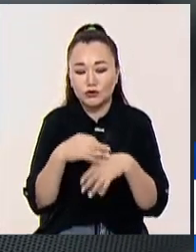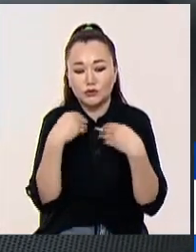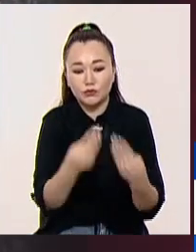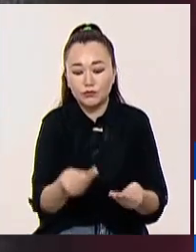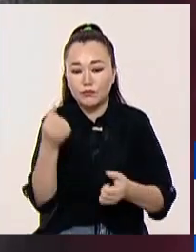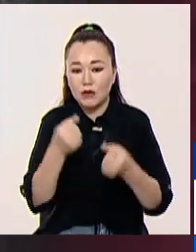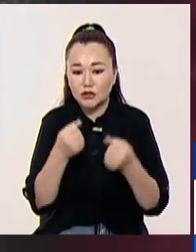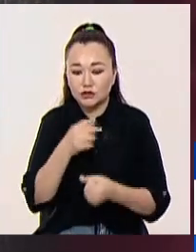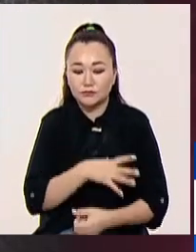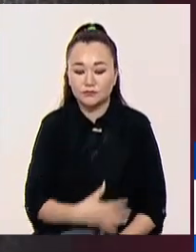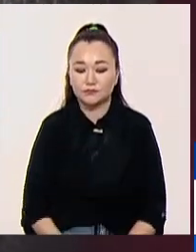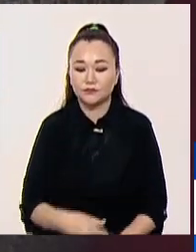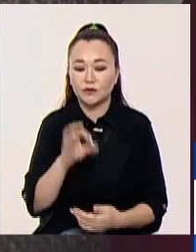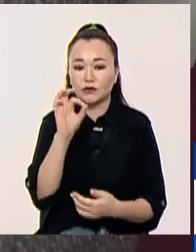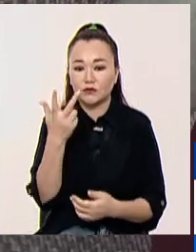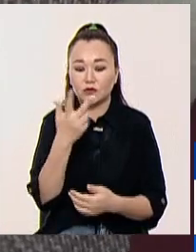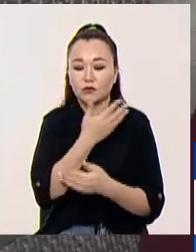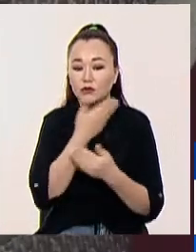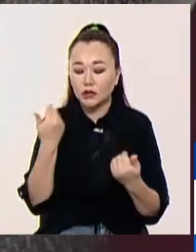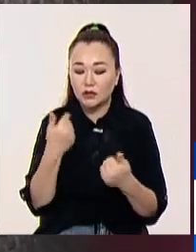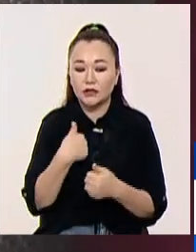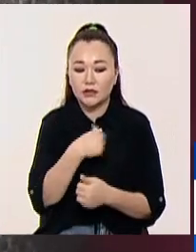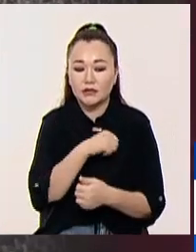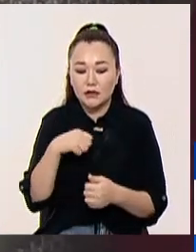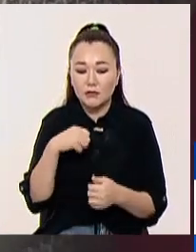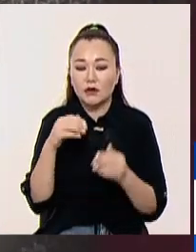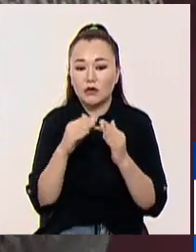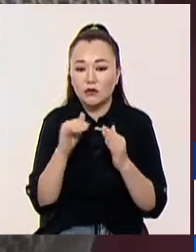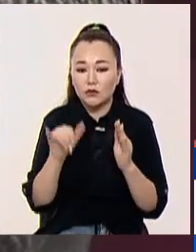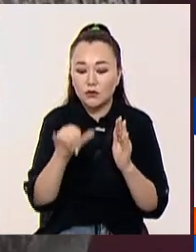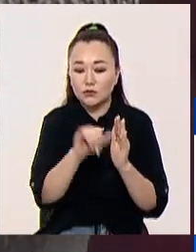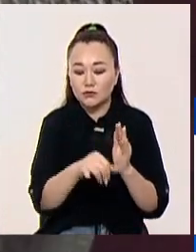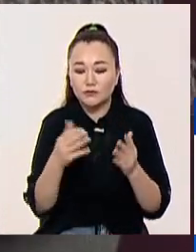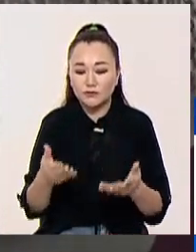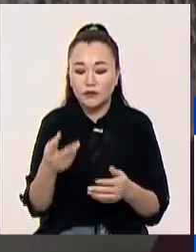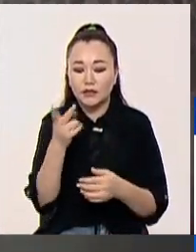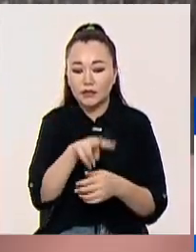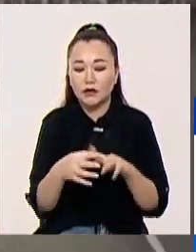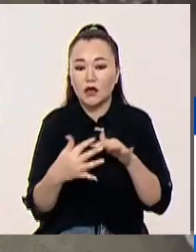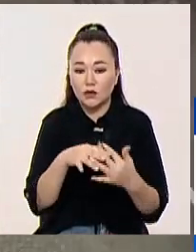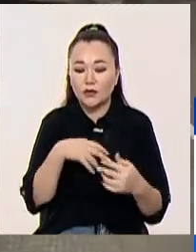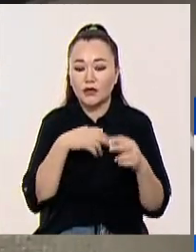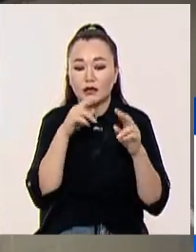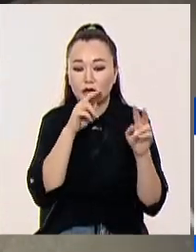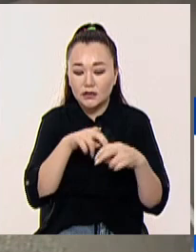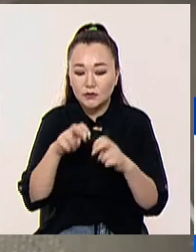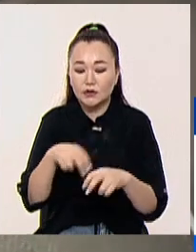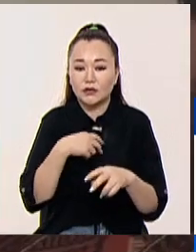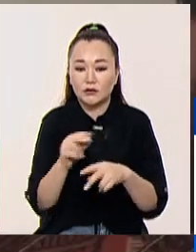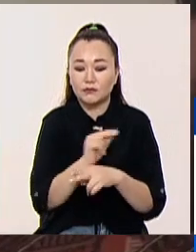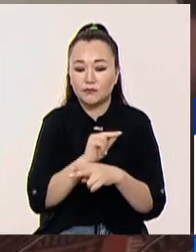берген. Жедел жәрдем болмаған соң өзім аралап өзім неғылам мен. Екі ауылды өзім қарап өзім емдеп